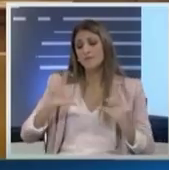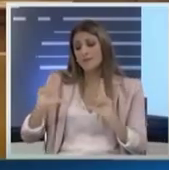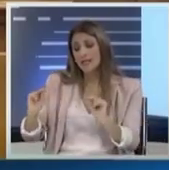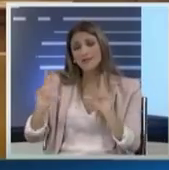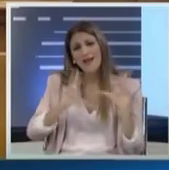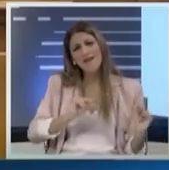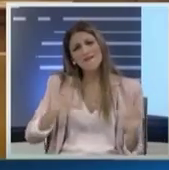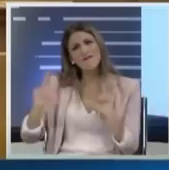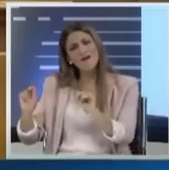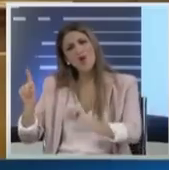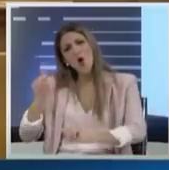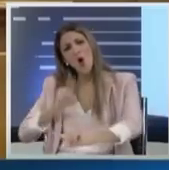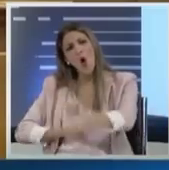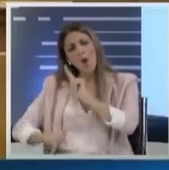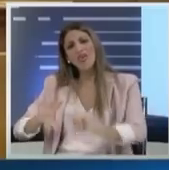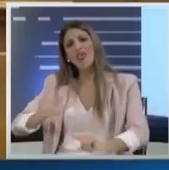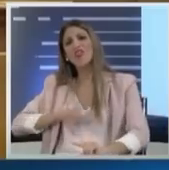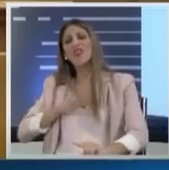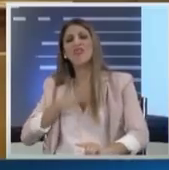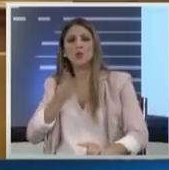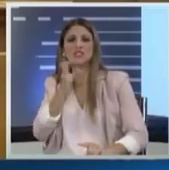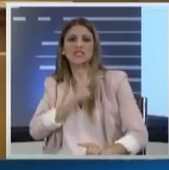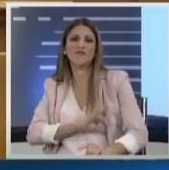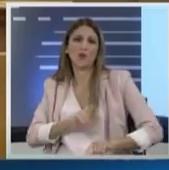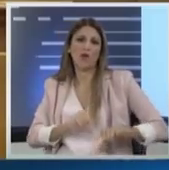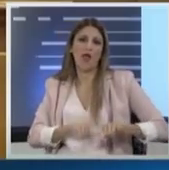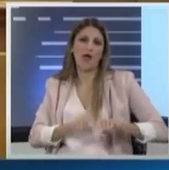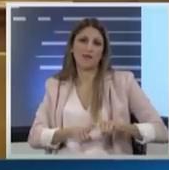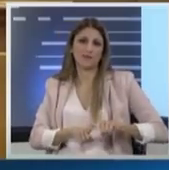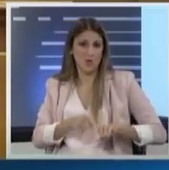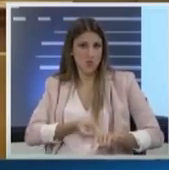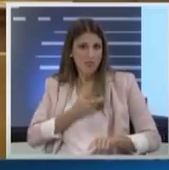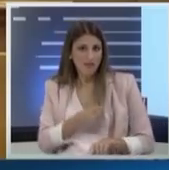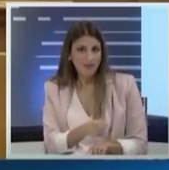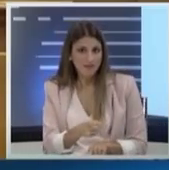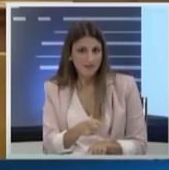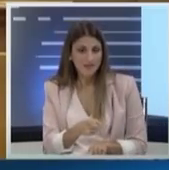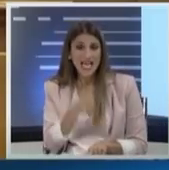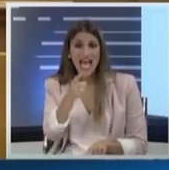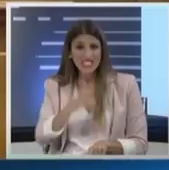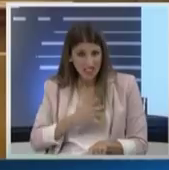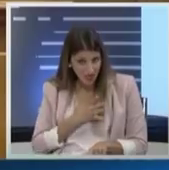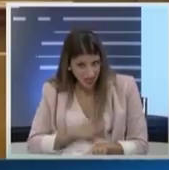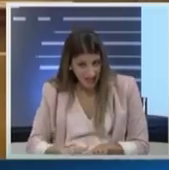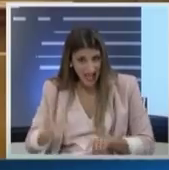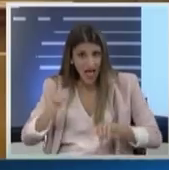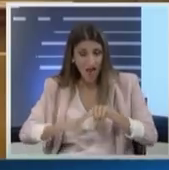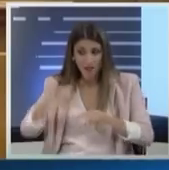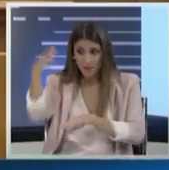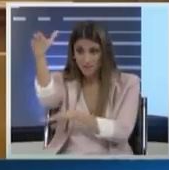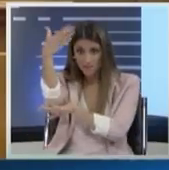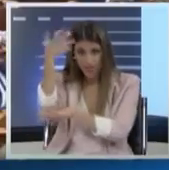έχουν θέσεις ενάντια στα συμφέροντα της πατρίδας μας. Αντιλαμβάνεστε ότι